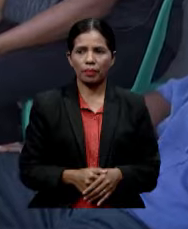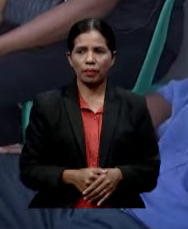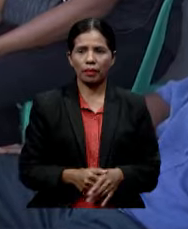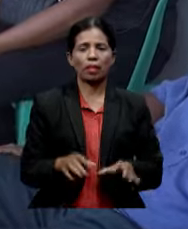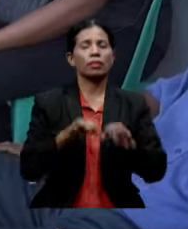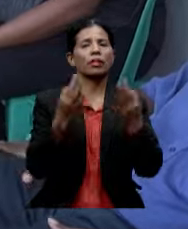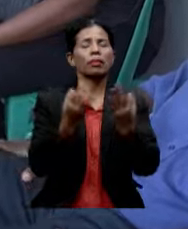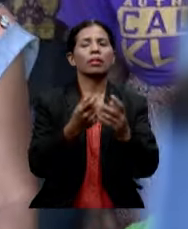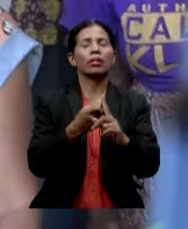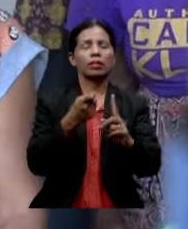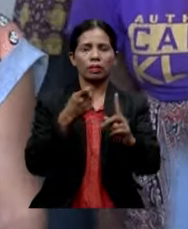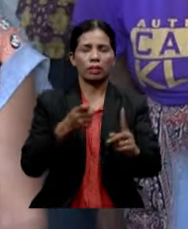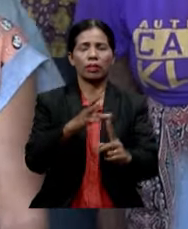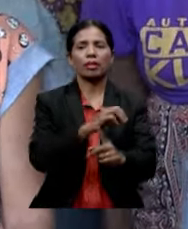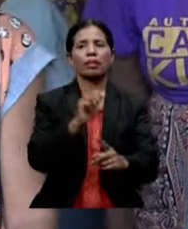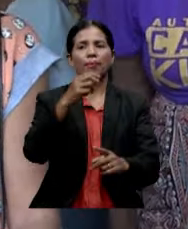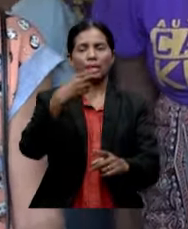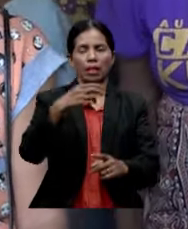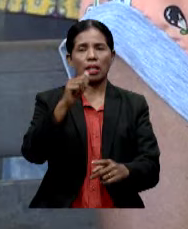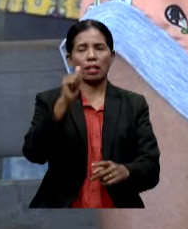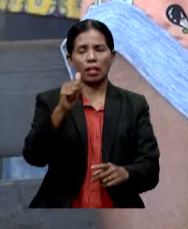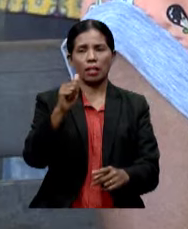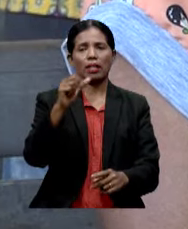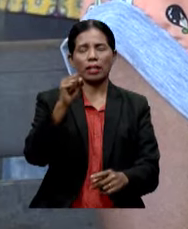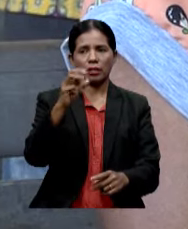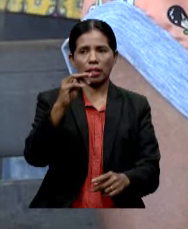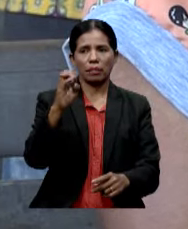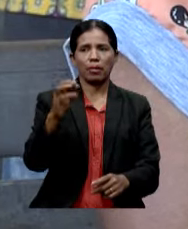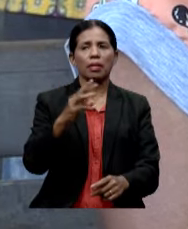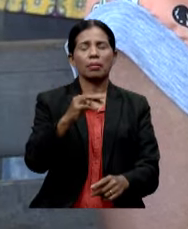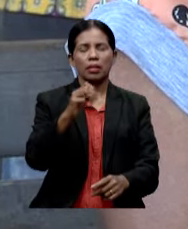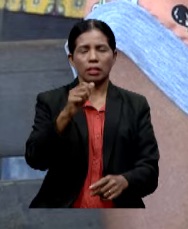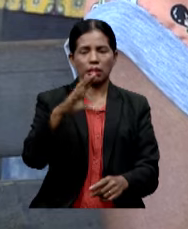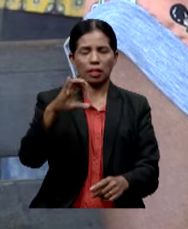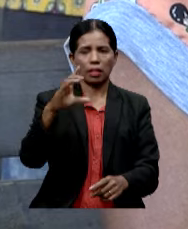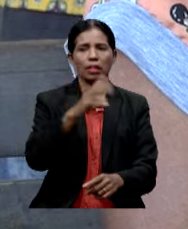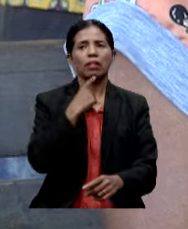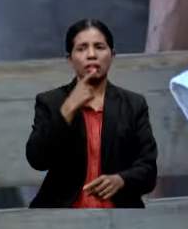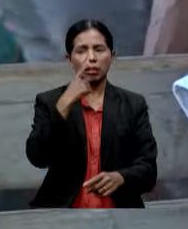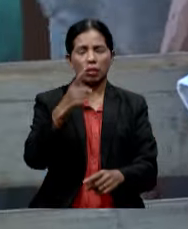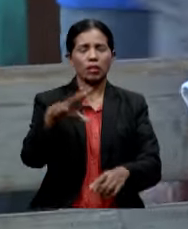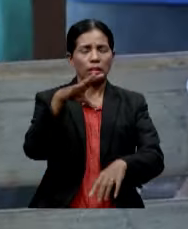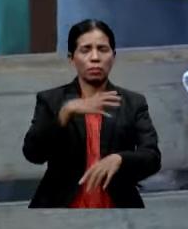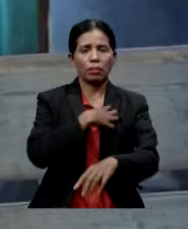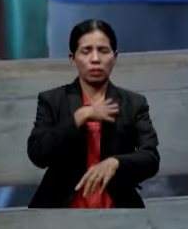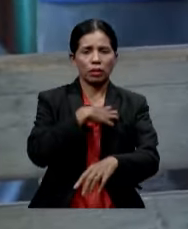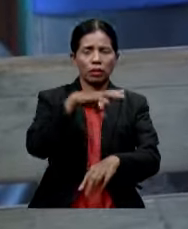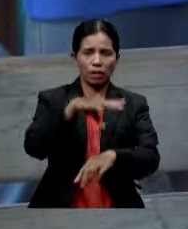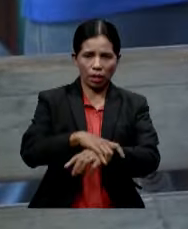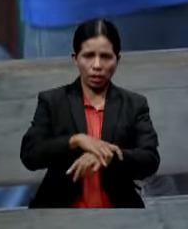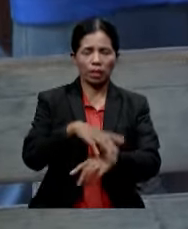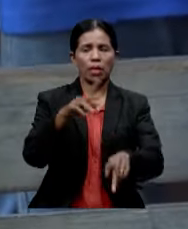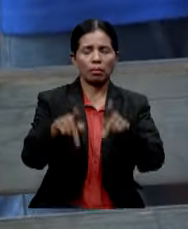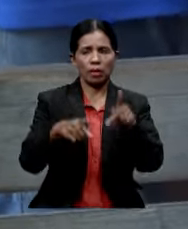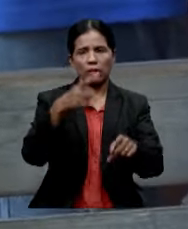Família russa suspeito HSMI Marcelina de Fátima da Silva lamenta a capturação no CPNTL